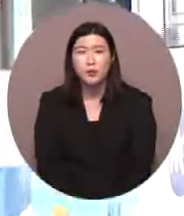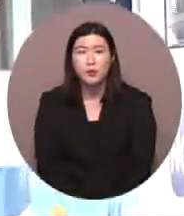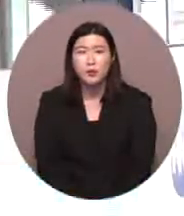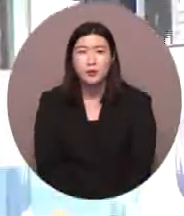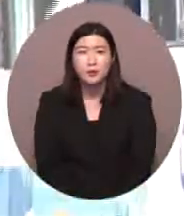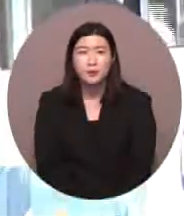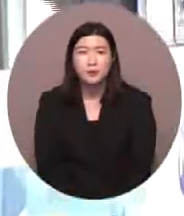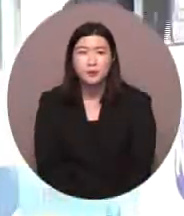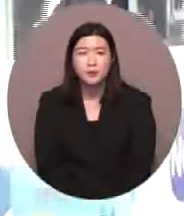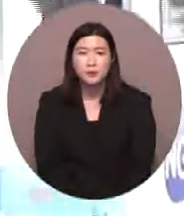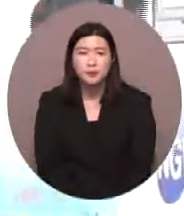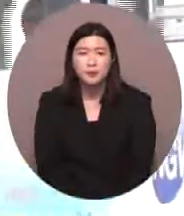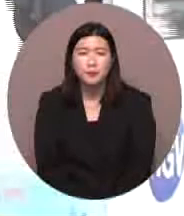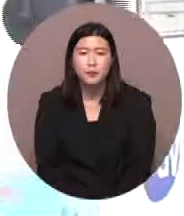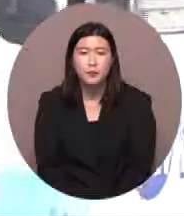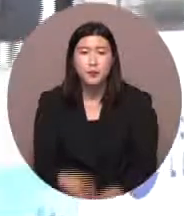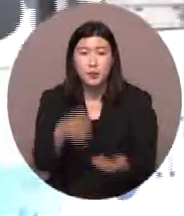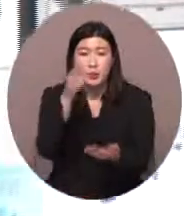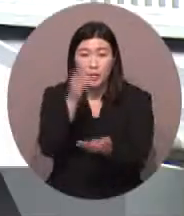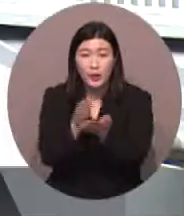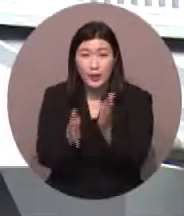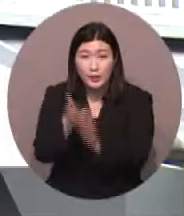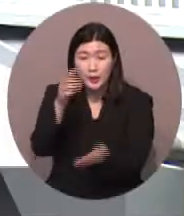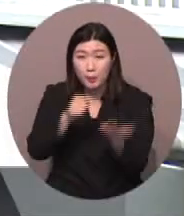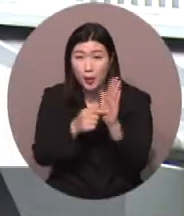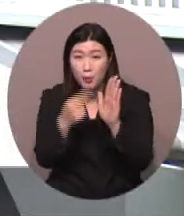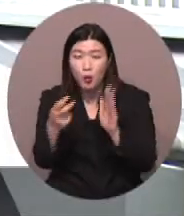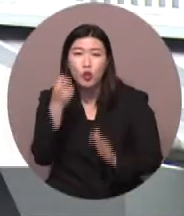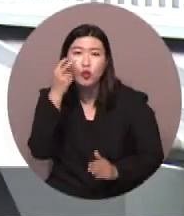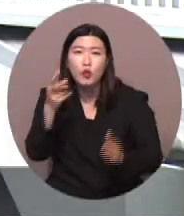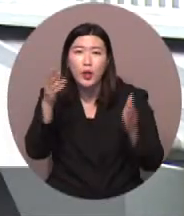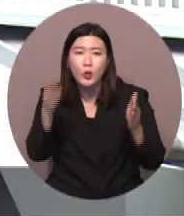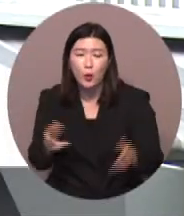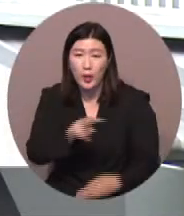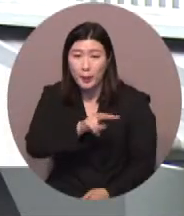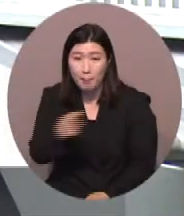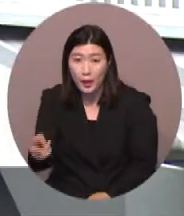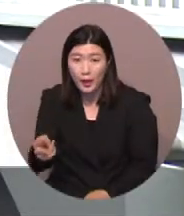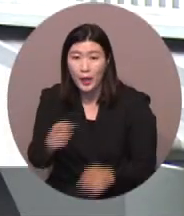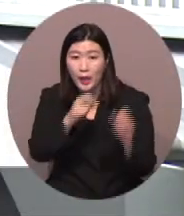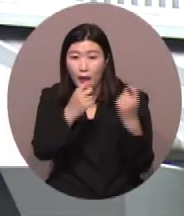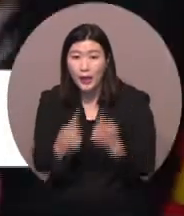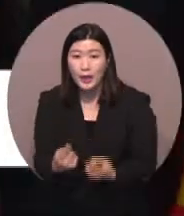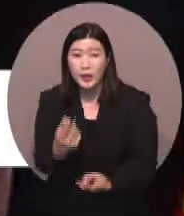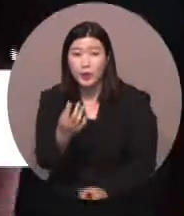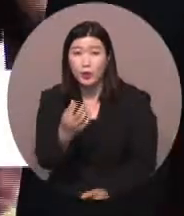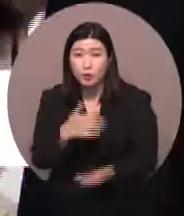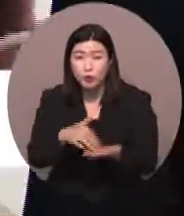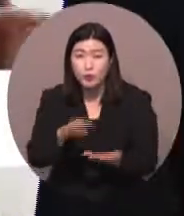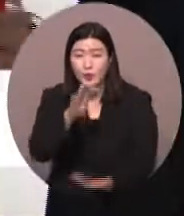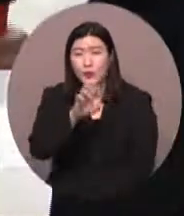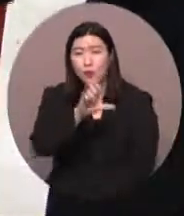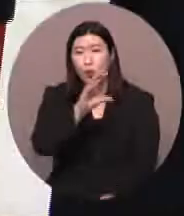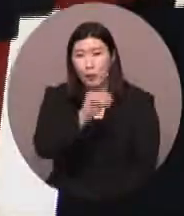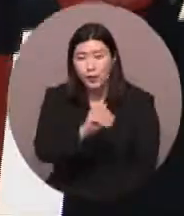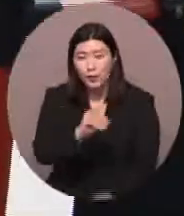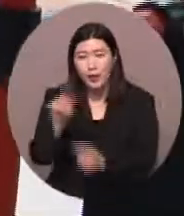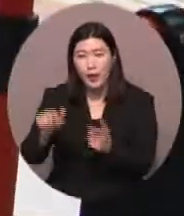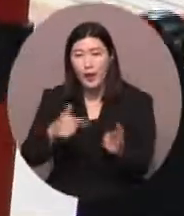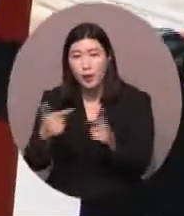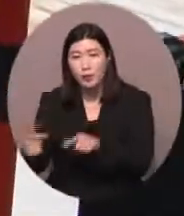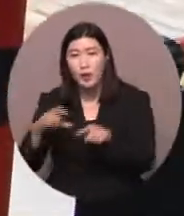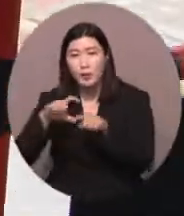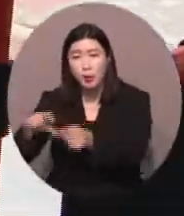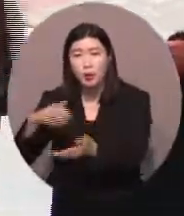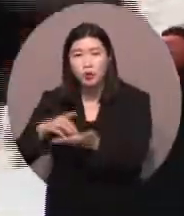나타났습니다 천안시는 지난 두 달여간 환승할인 이용은 45만 7000여 건 하루 평균 7천